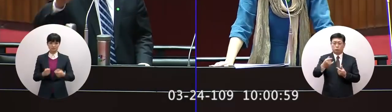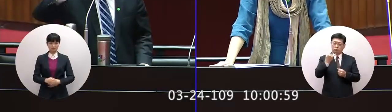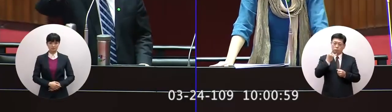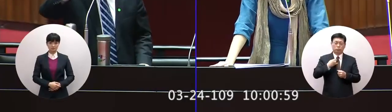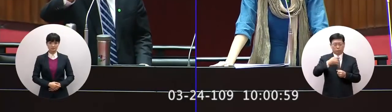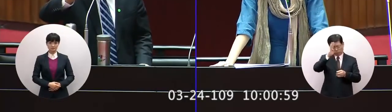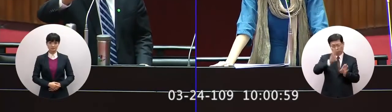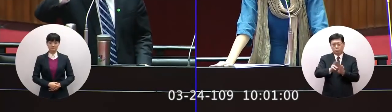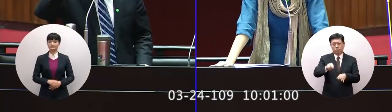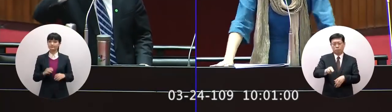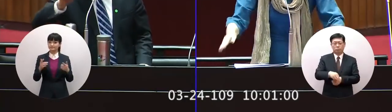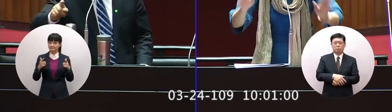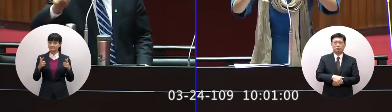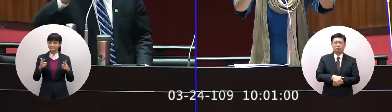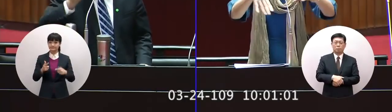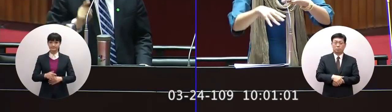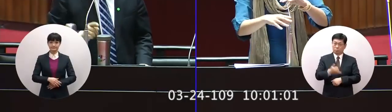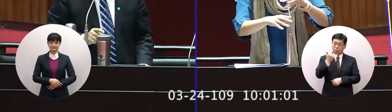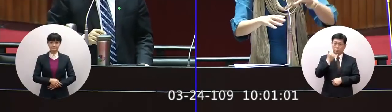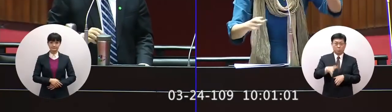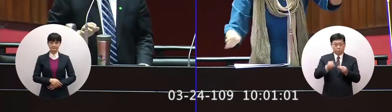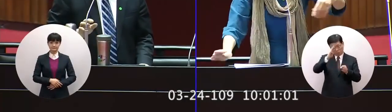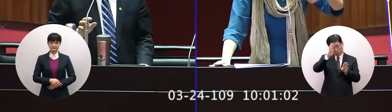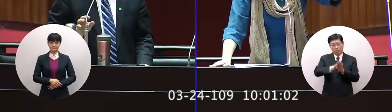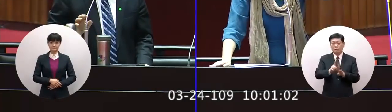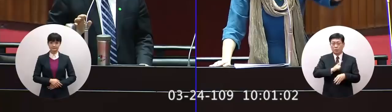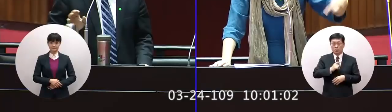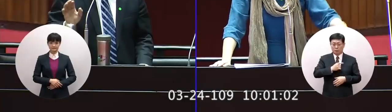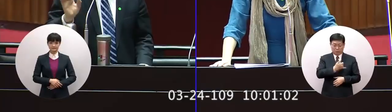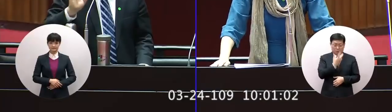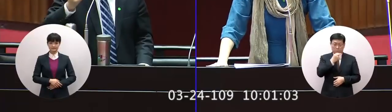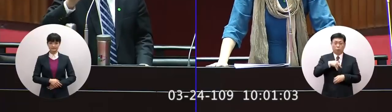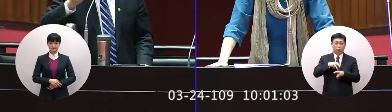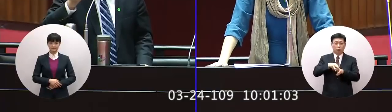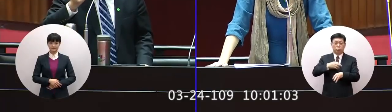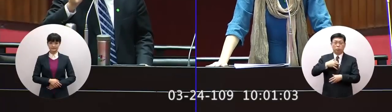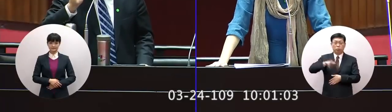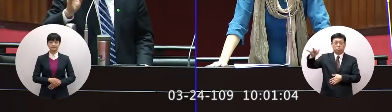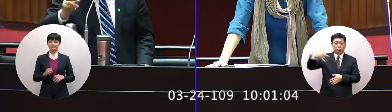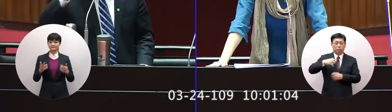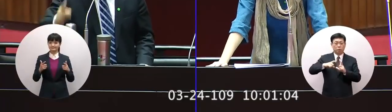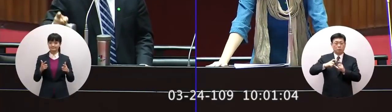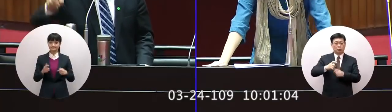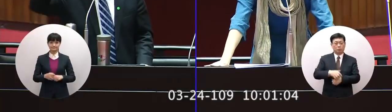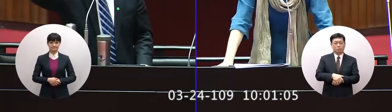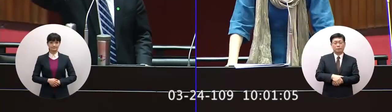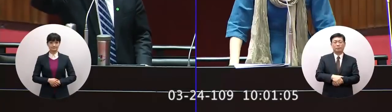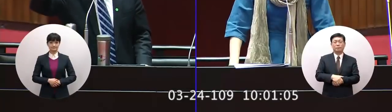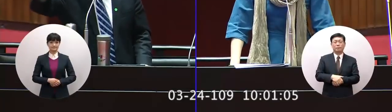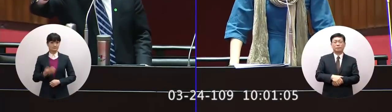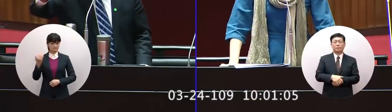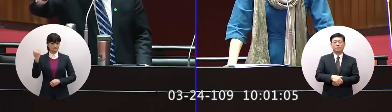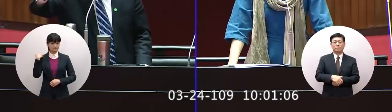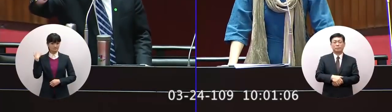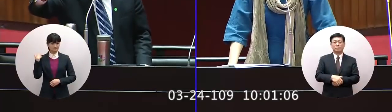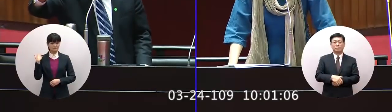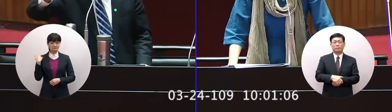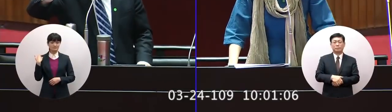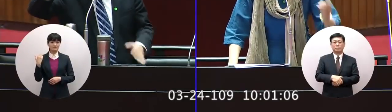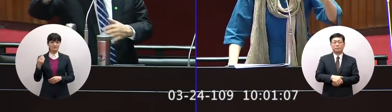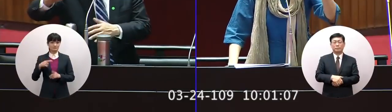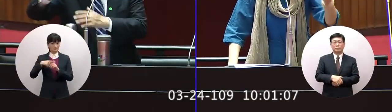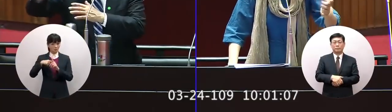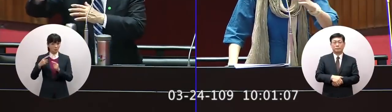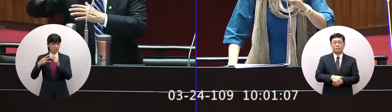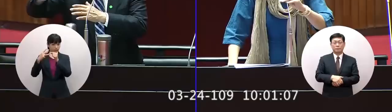可以请假。 不，那不是，那个， 他可以不用请假，他可以周末的时候跑出去就回来了。 不是委员，那时候都还没有到三级，